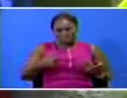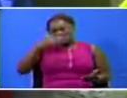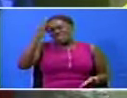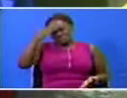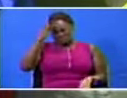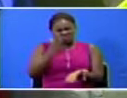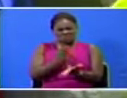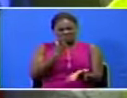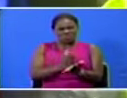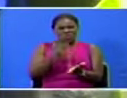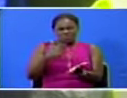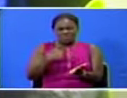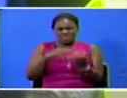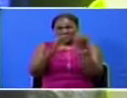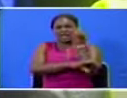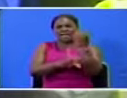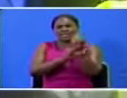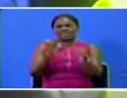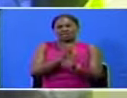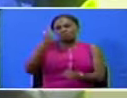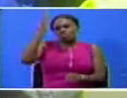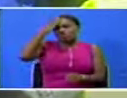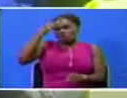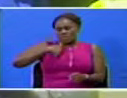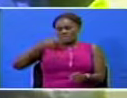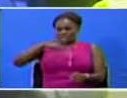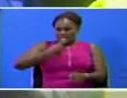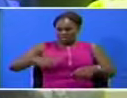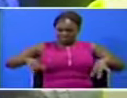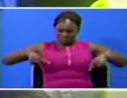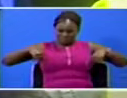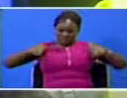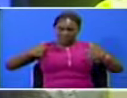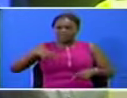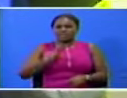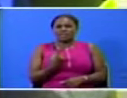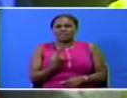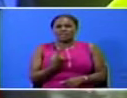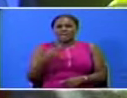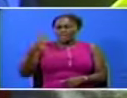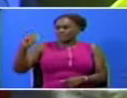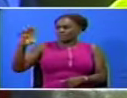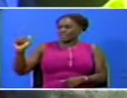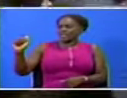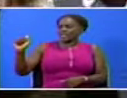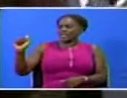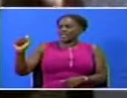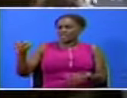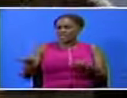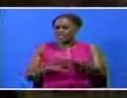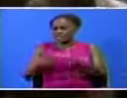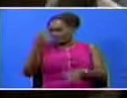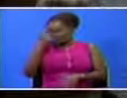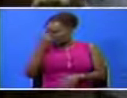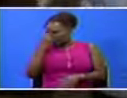kwamba nitaonekana countrywide kwa sababu I'm proud of myself being the MCA of the deputy president.